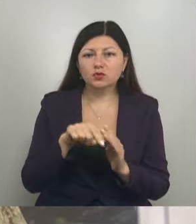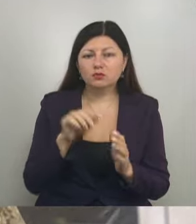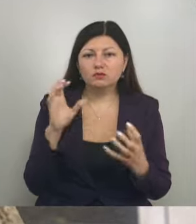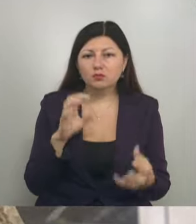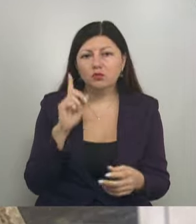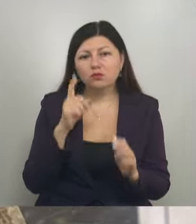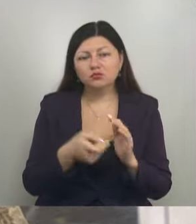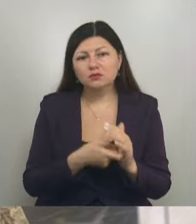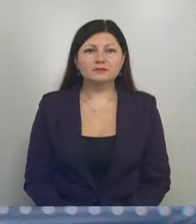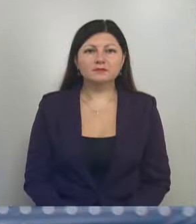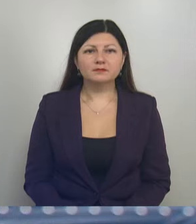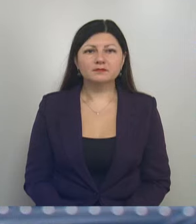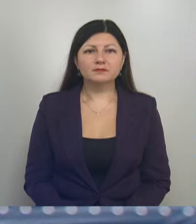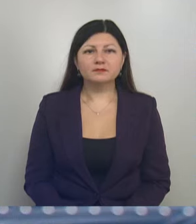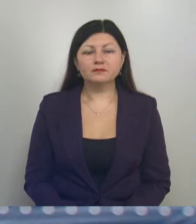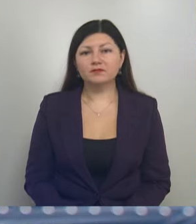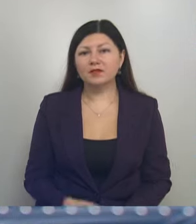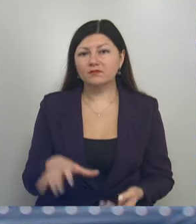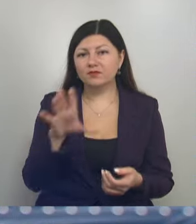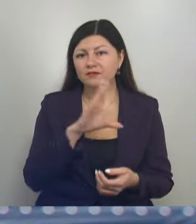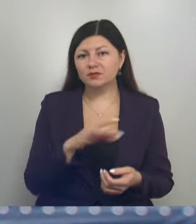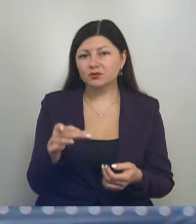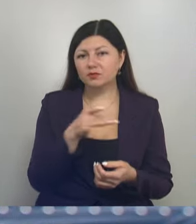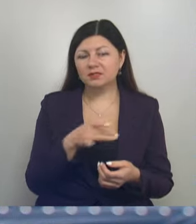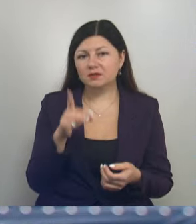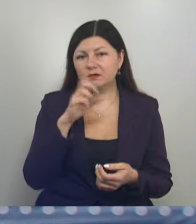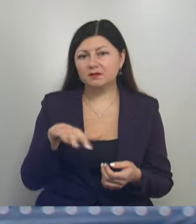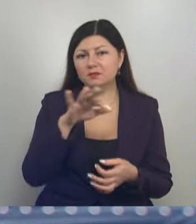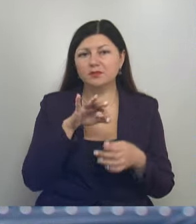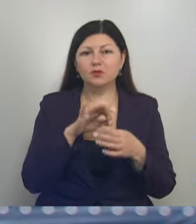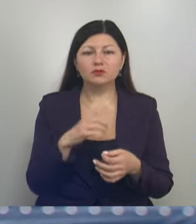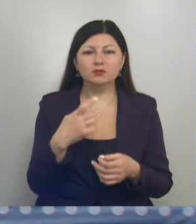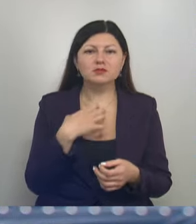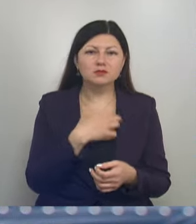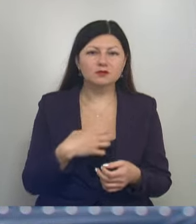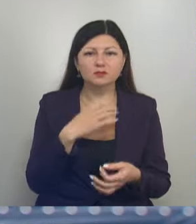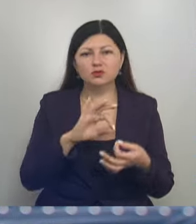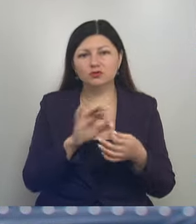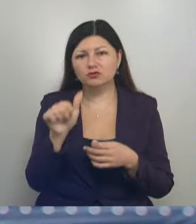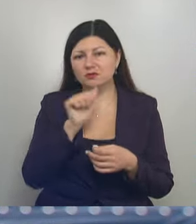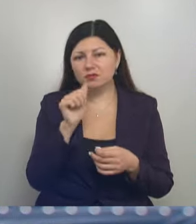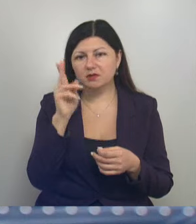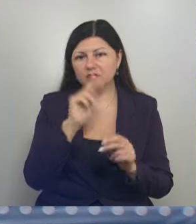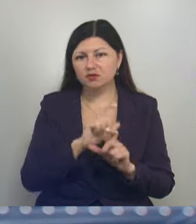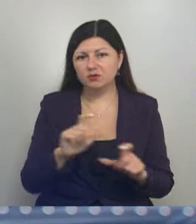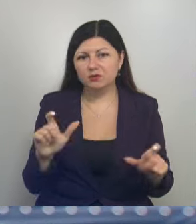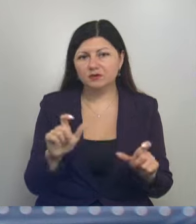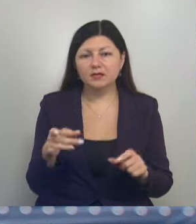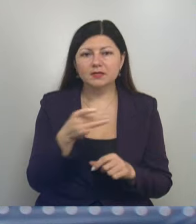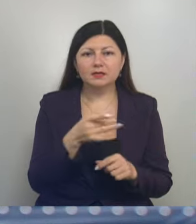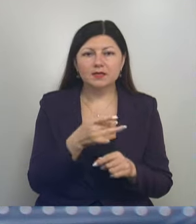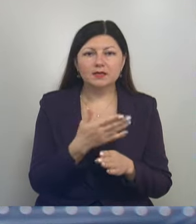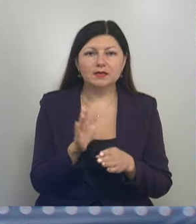всех условиях службы по контракту. Во всех субъектах страны проходит одно из самых значимых и сложных испытаний для школьников. Региональный